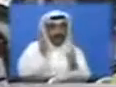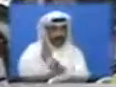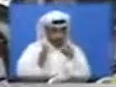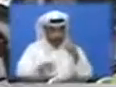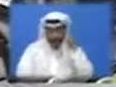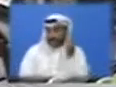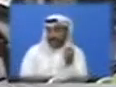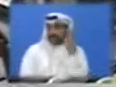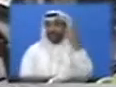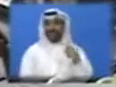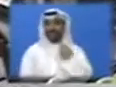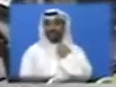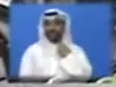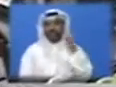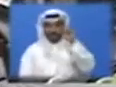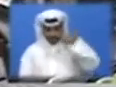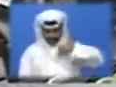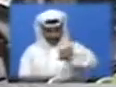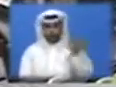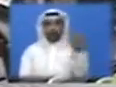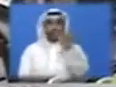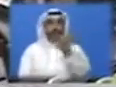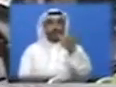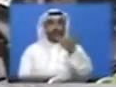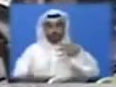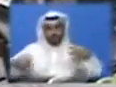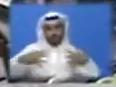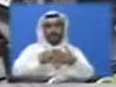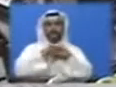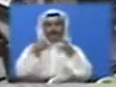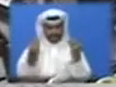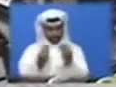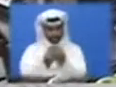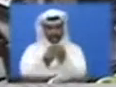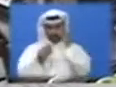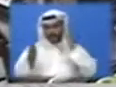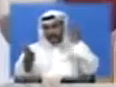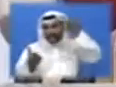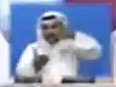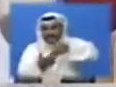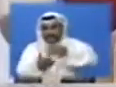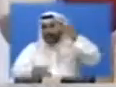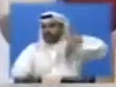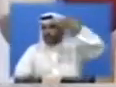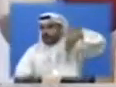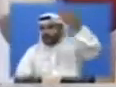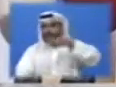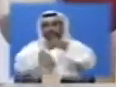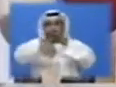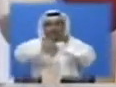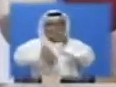العلمية، لذا بات من الضروري تكاتف الجهود للوصول إلى التطلعات